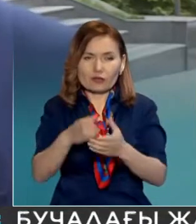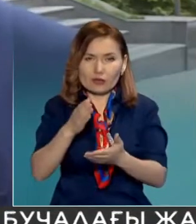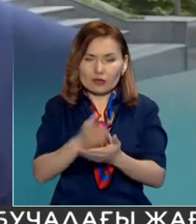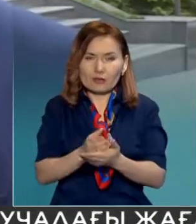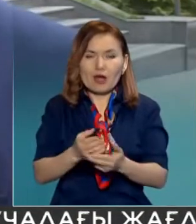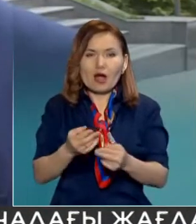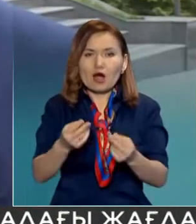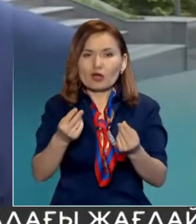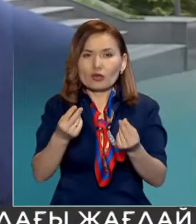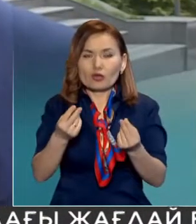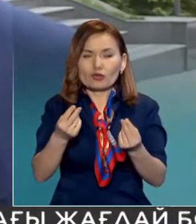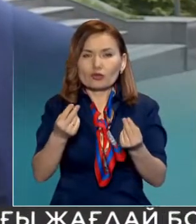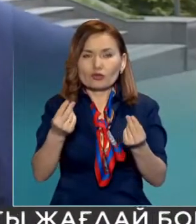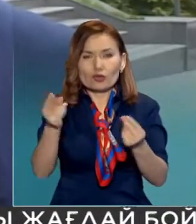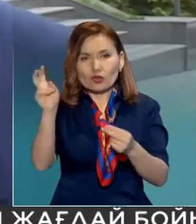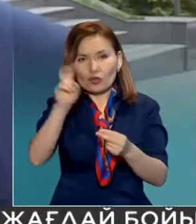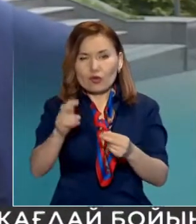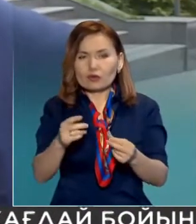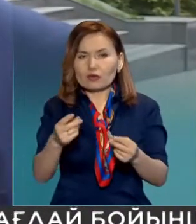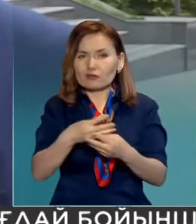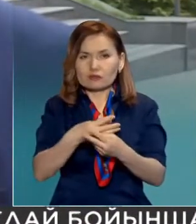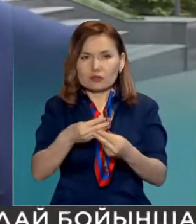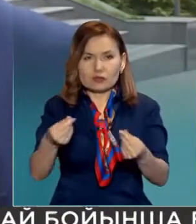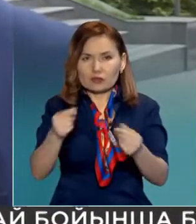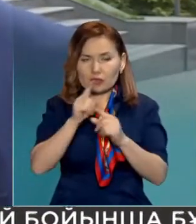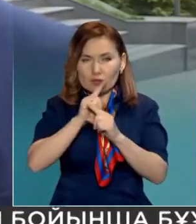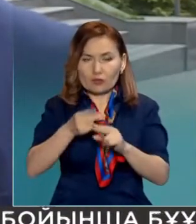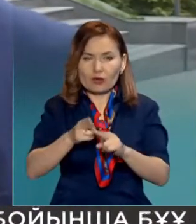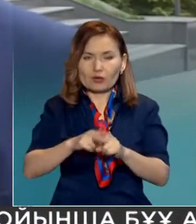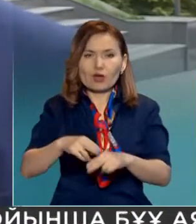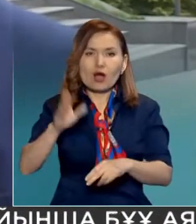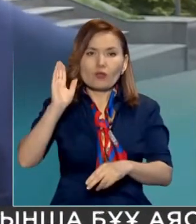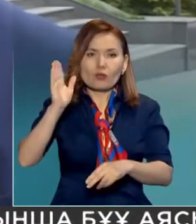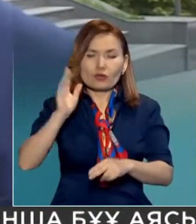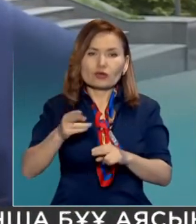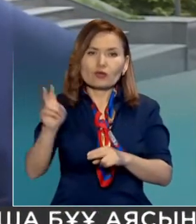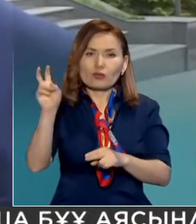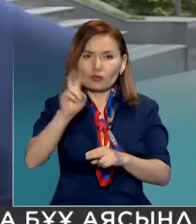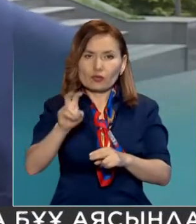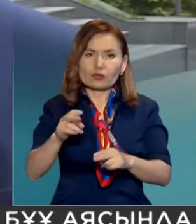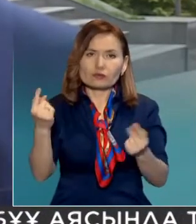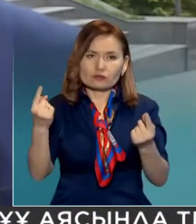құрай қояды деп айтуға негіз жоқ, бірақ дей тұрғанмен ерте ма кеш пе оның да бір күні бітеді.